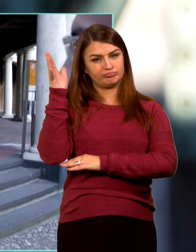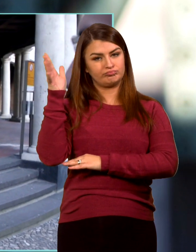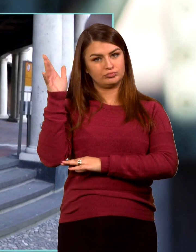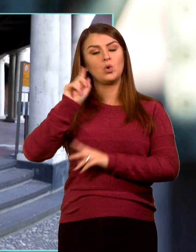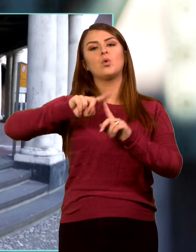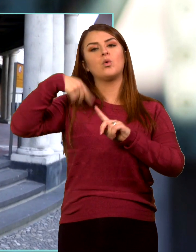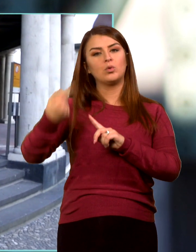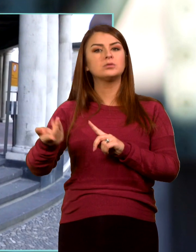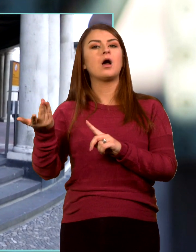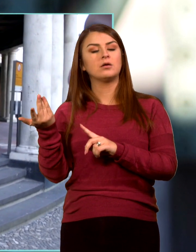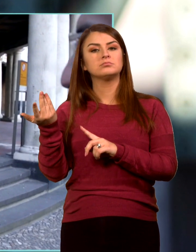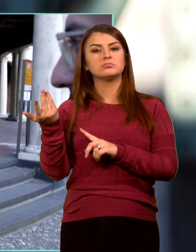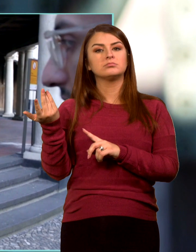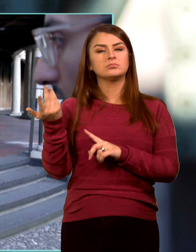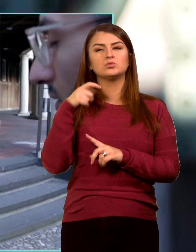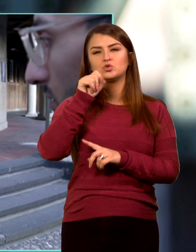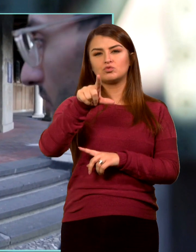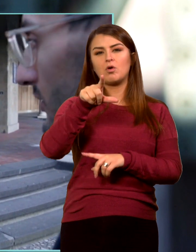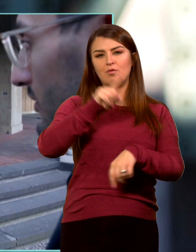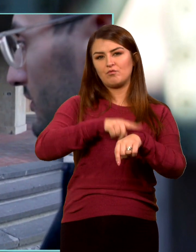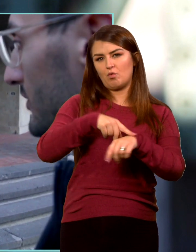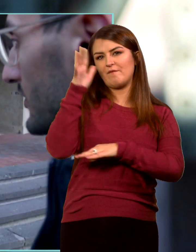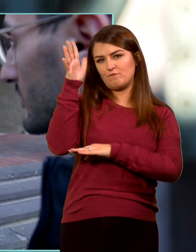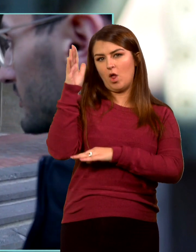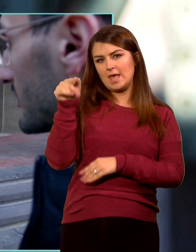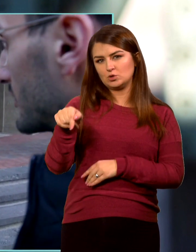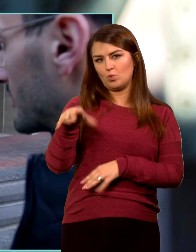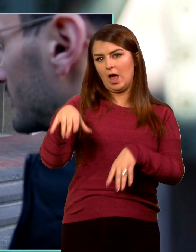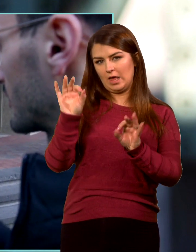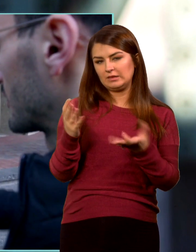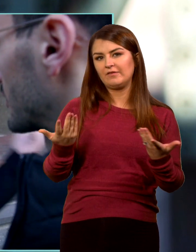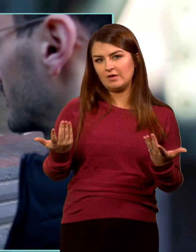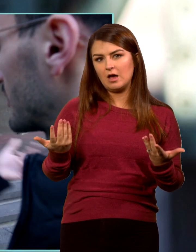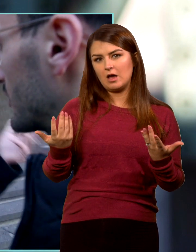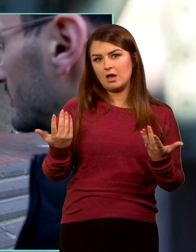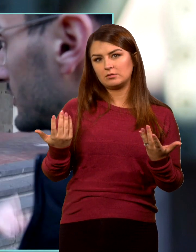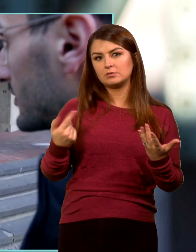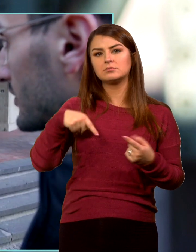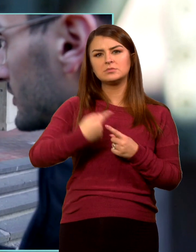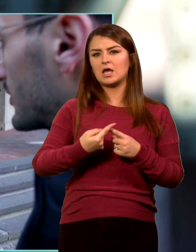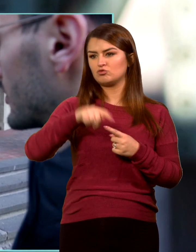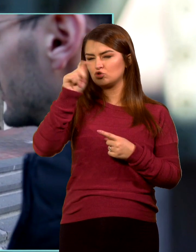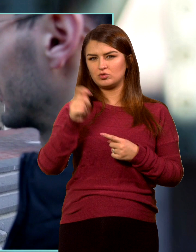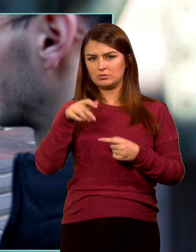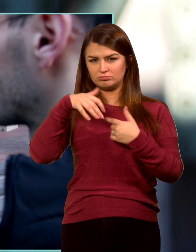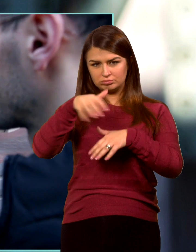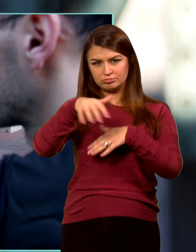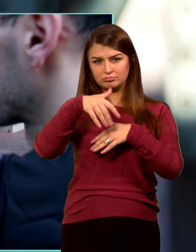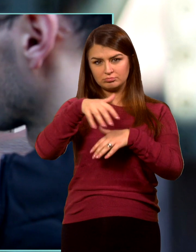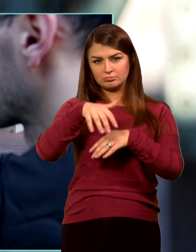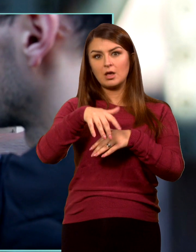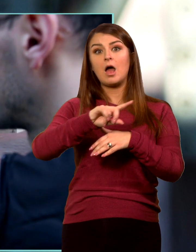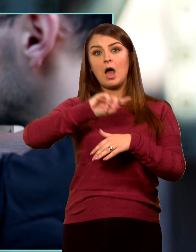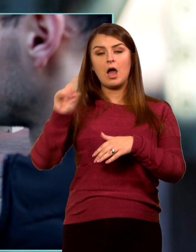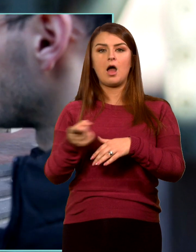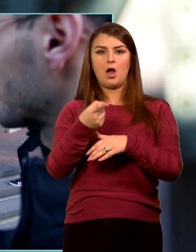und ja, um 12 Uhr hat die Vorlesung begonnen und dann sind halt irgendwie neben den ganzen Studierenden, die auch in die Vorlesung